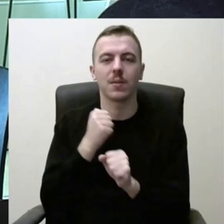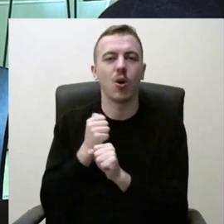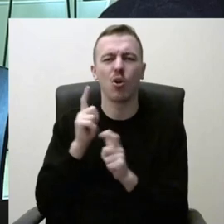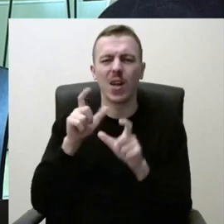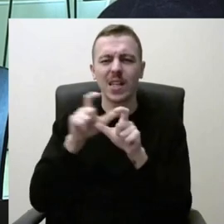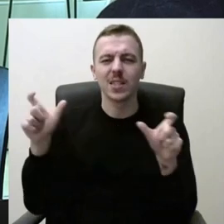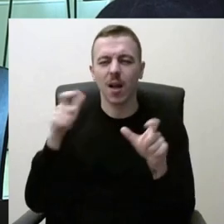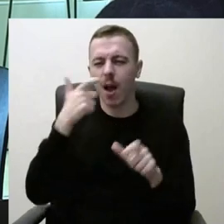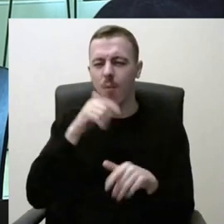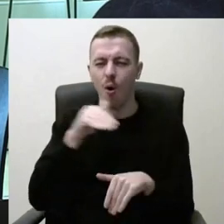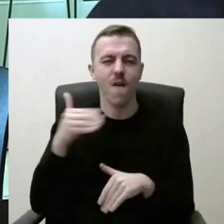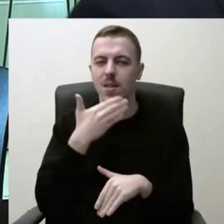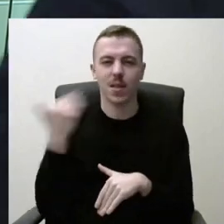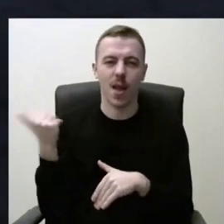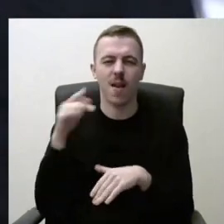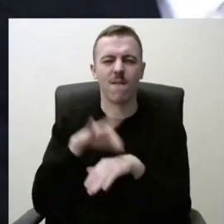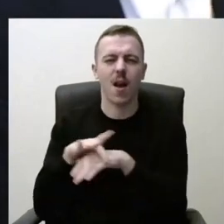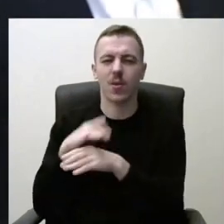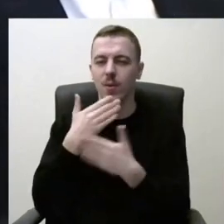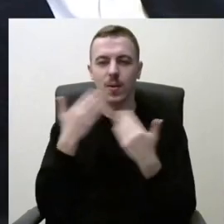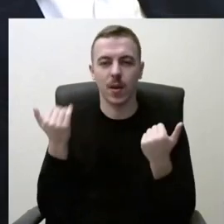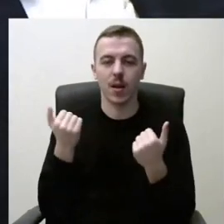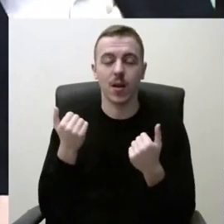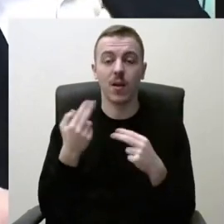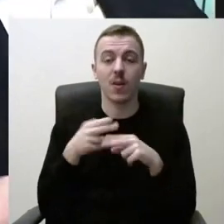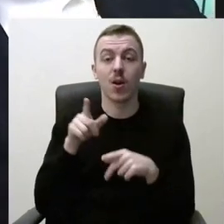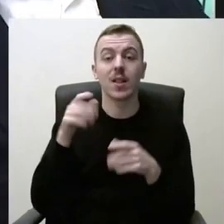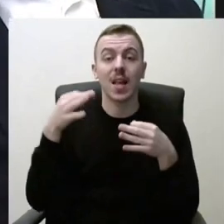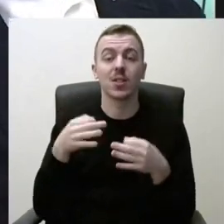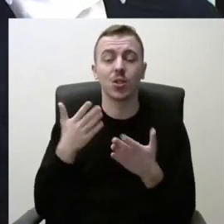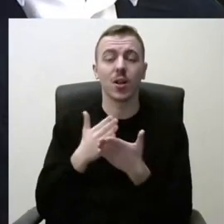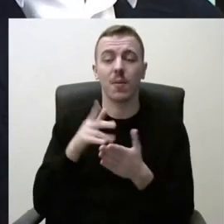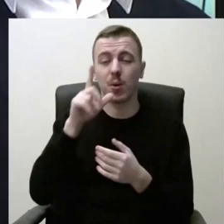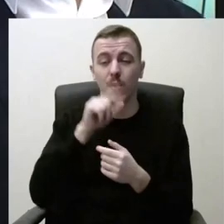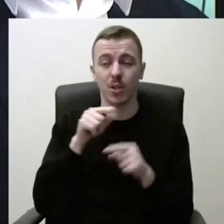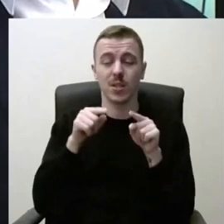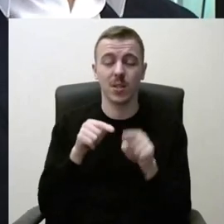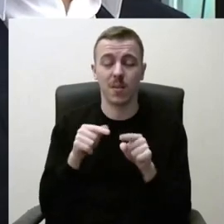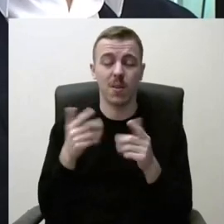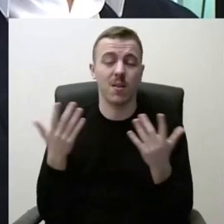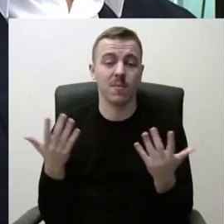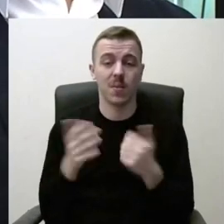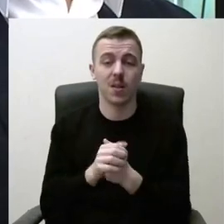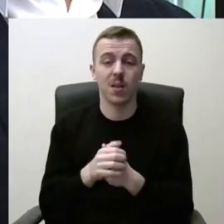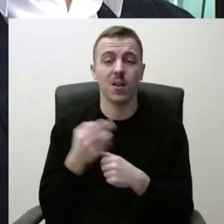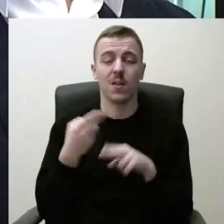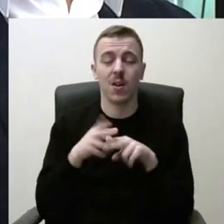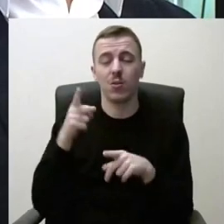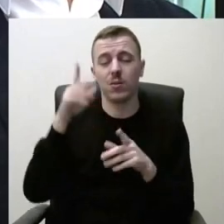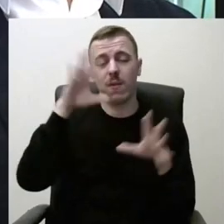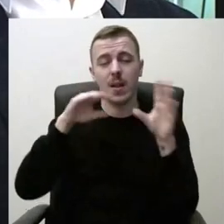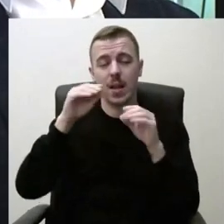institucijų atlikti tyrimai su faktais, kas yra pripažįstama teisiškai, tai yra tiesiog, na, jūsų įsivaizdavimas